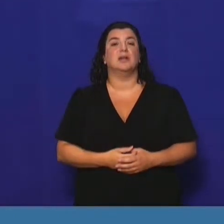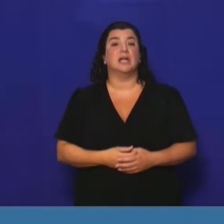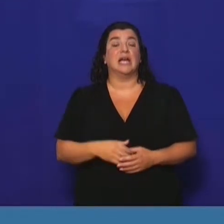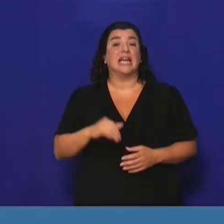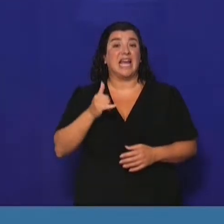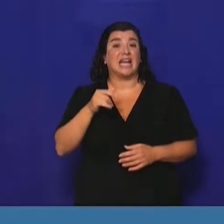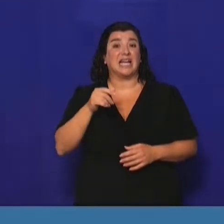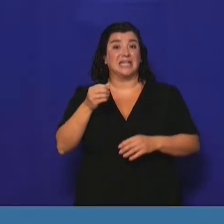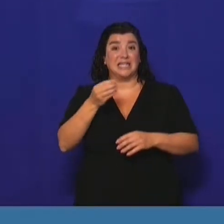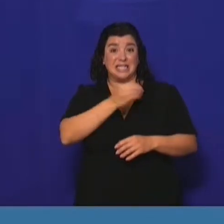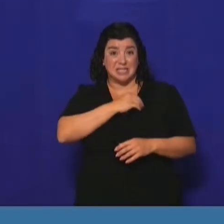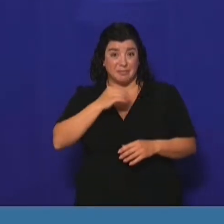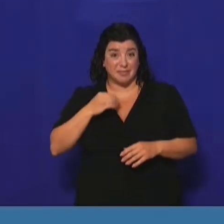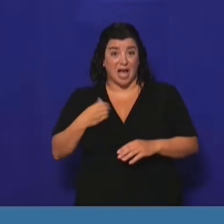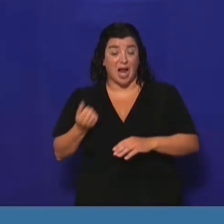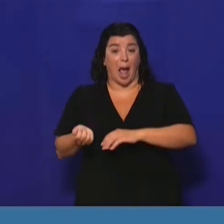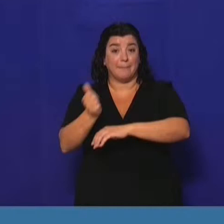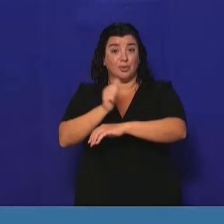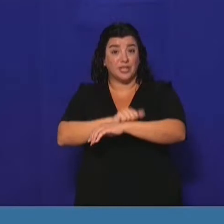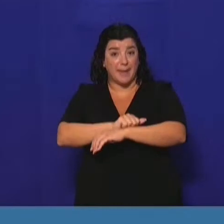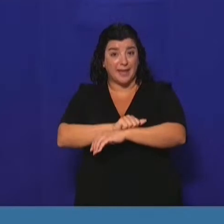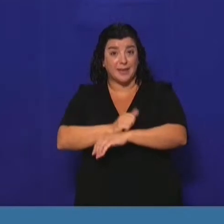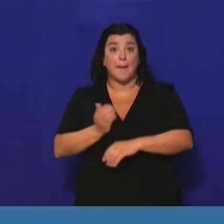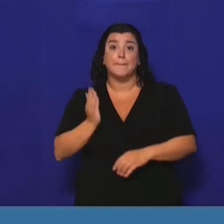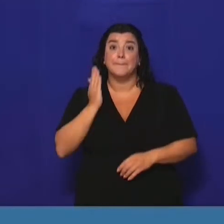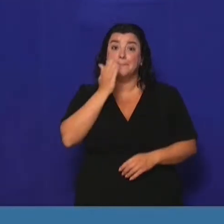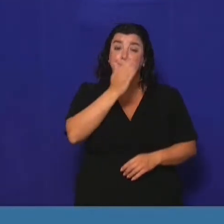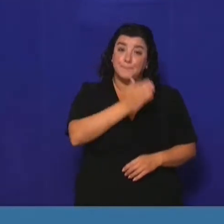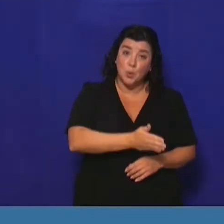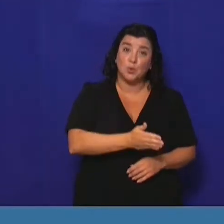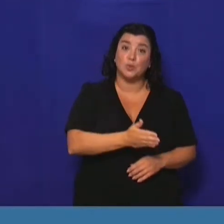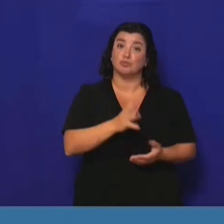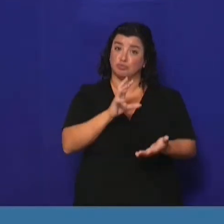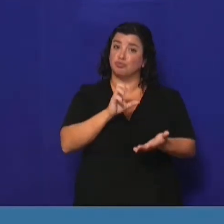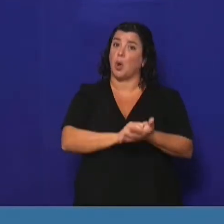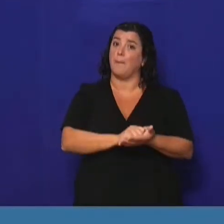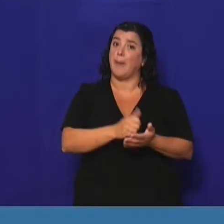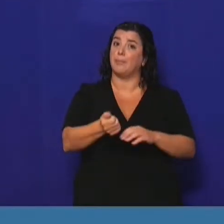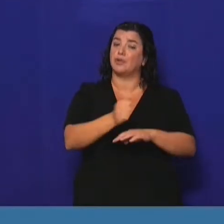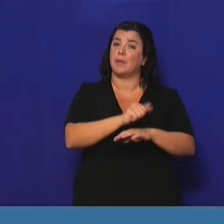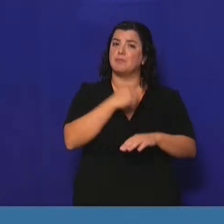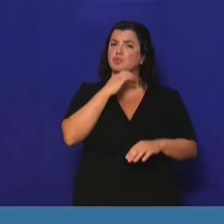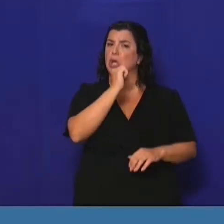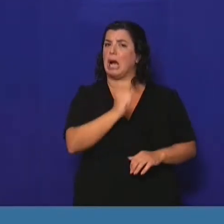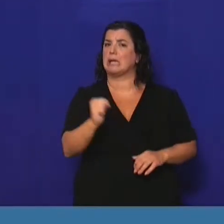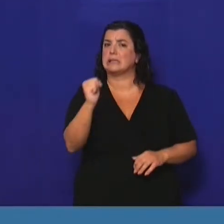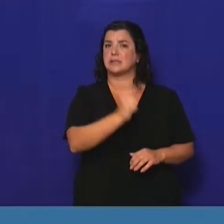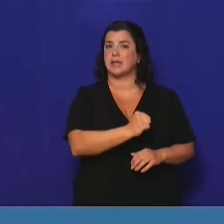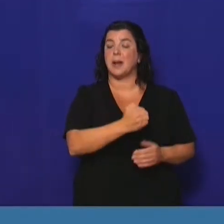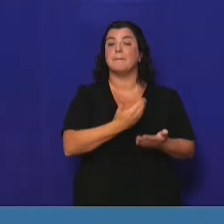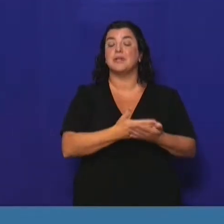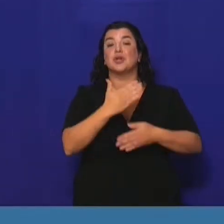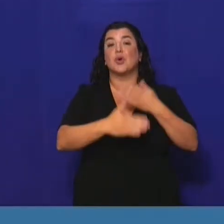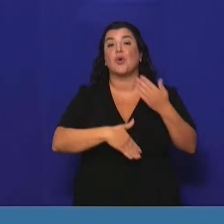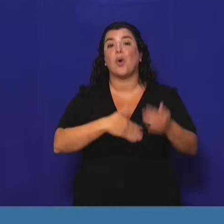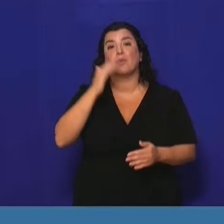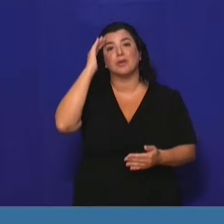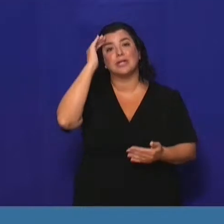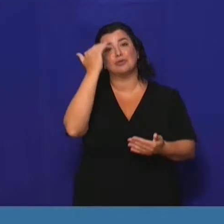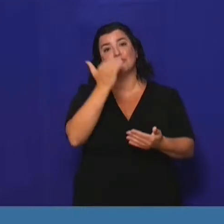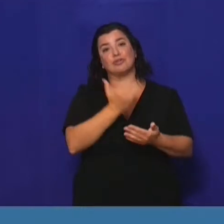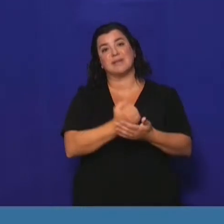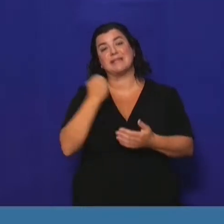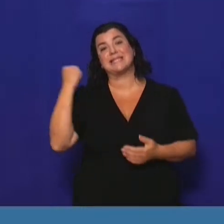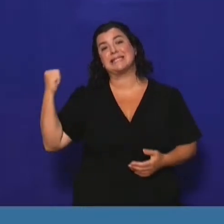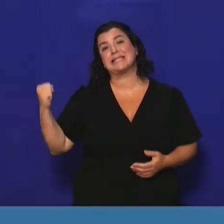għalik l-isptar jew inkella għand it-tabib, importanti li dan iżommu ħalli bekk nibqgħu nieħdu ħsieb saħħitna. Nieħdu